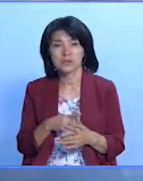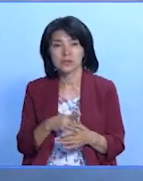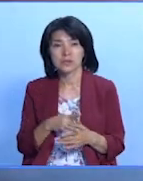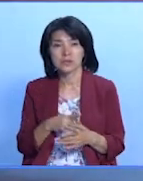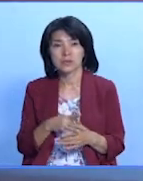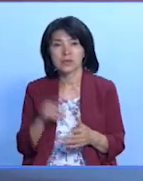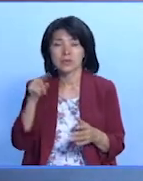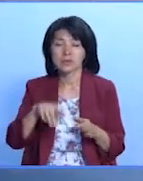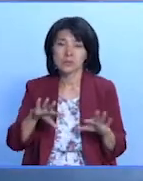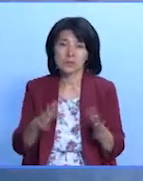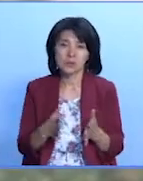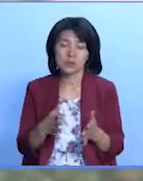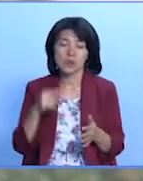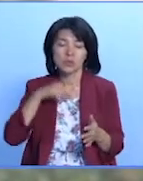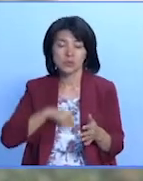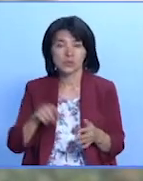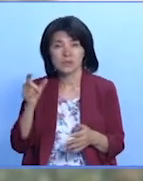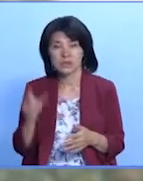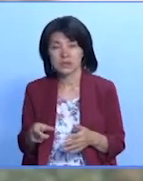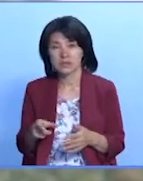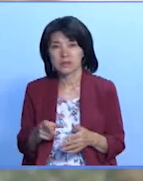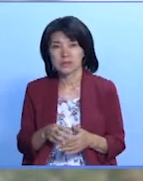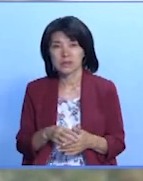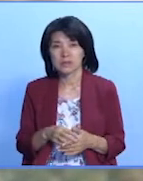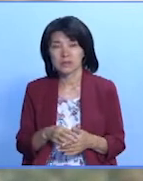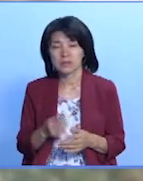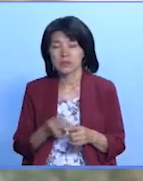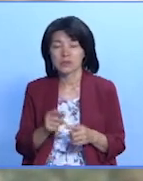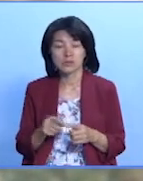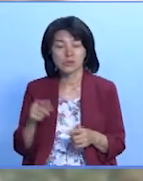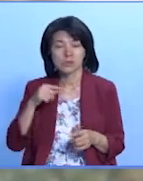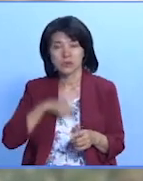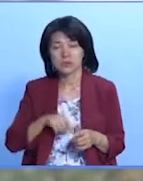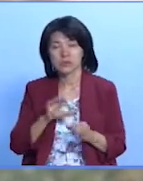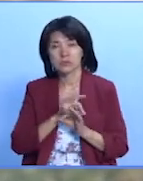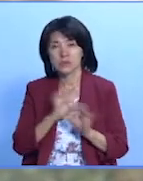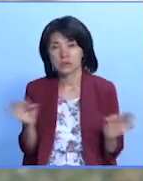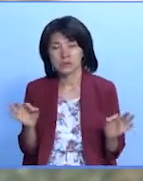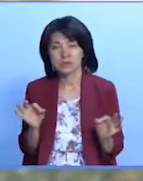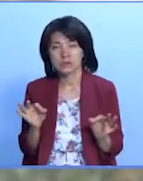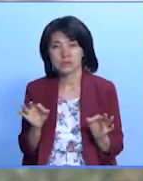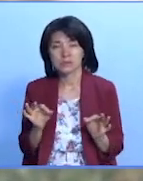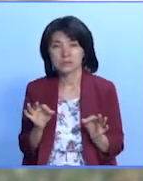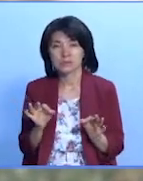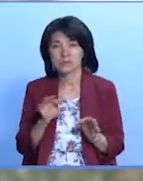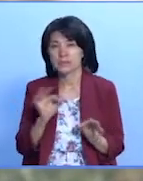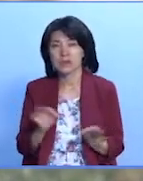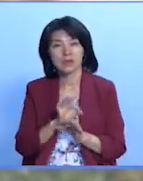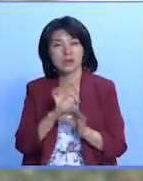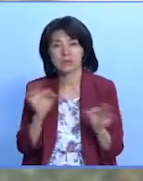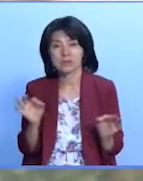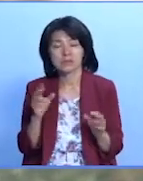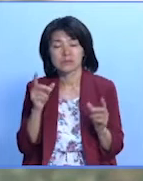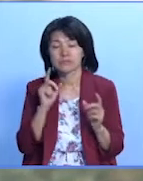войти в ситуацию. Очень душевный человек. Очень душевный, очень замечательный. Никогда ни на кого